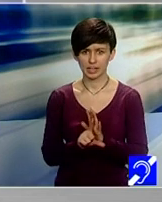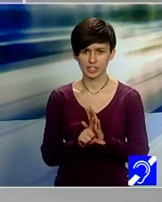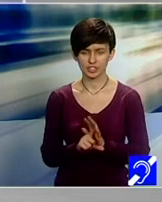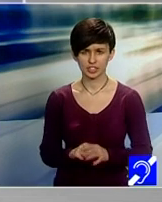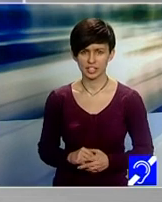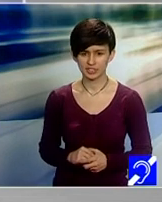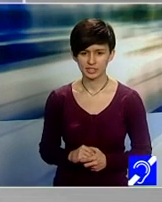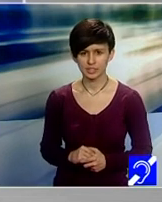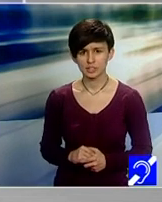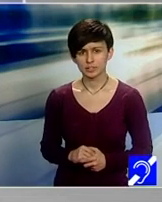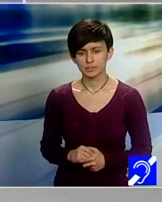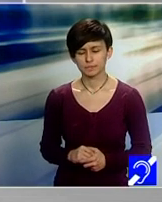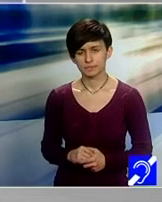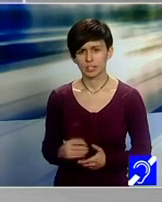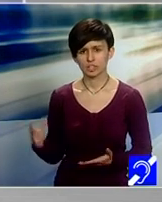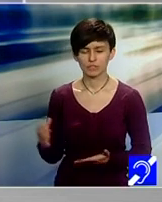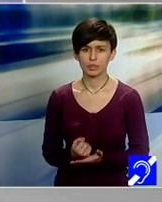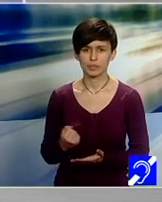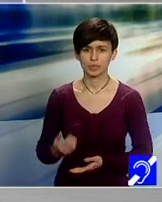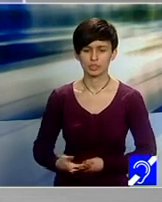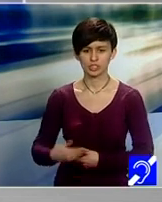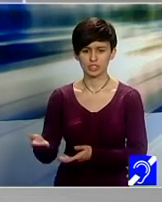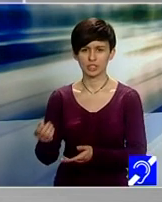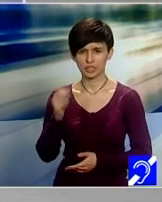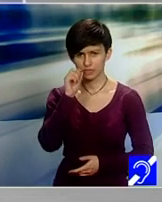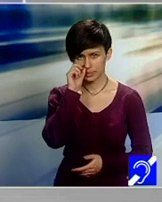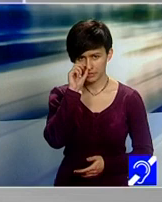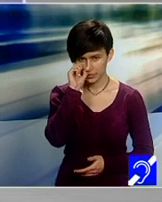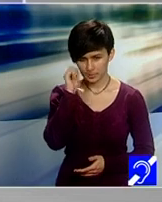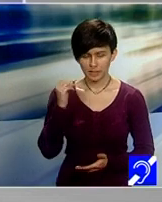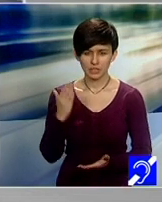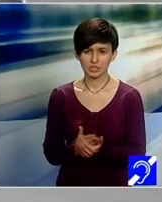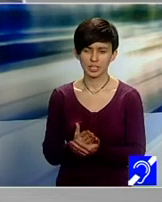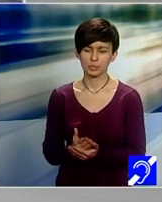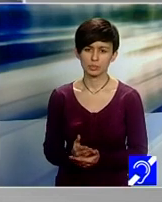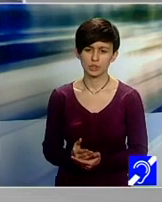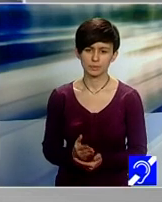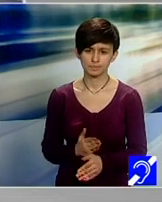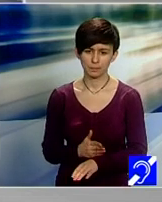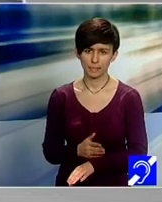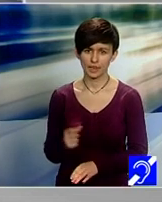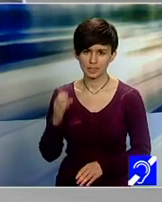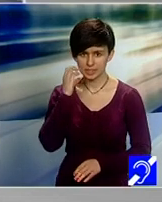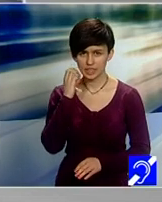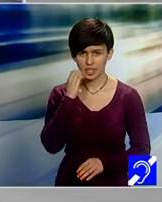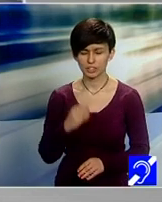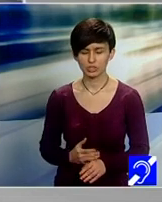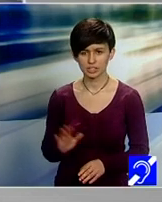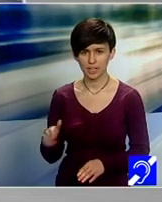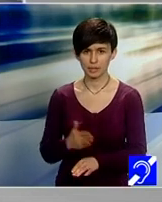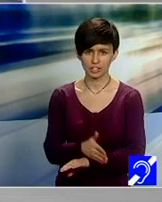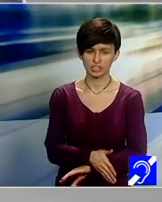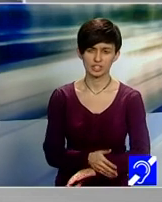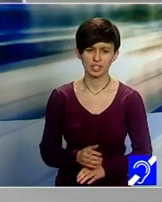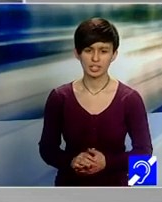redăm dreptul țăranilor și tuturor oamenilor să aibă acces la aceste semințe. Să mâncăm toți produsele noastre sănătoase. Da.